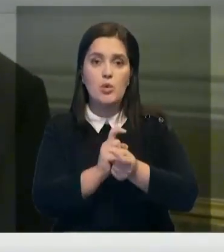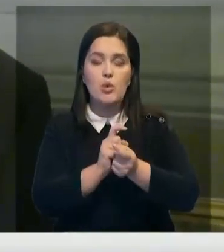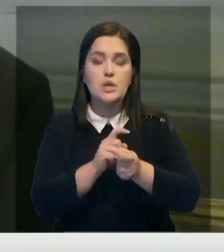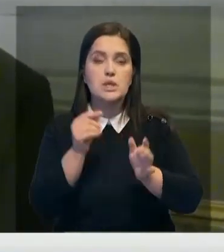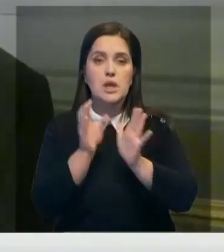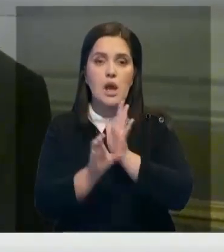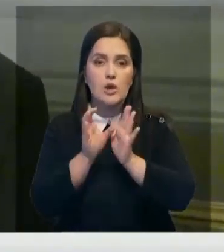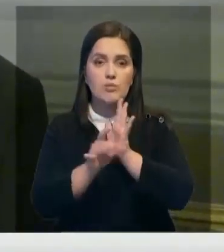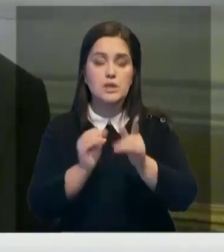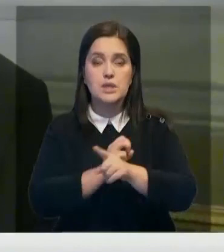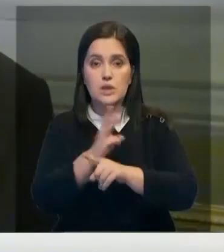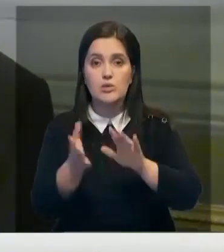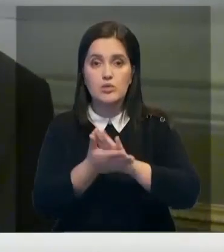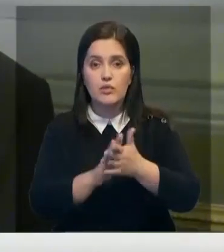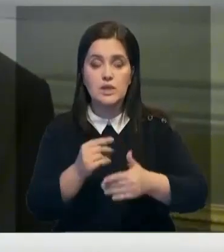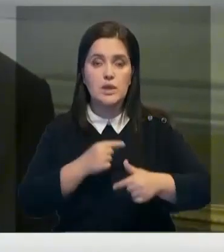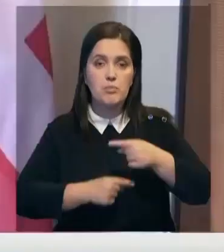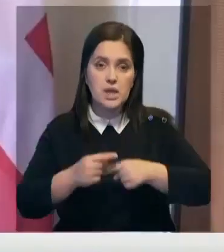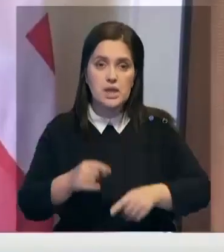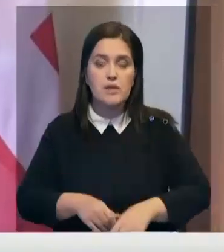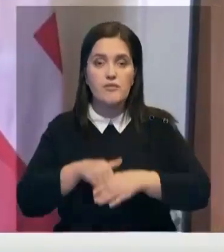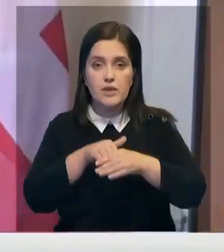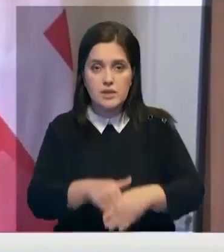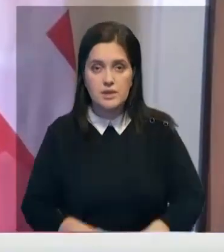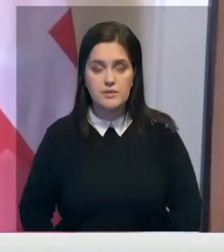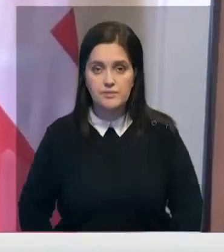для предпринимателей и инвесторов.